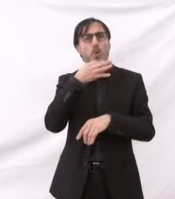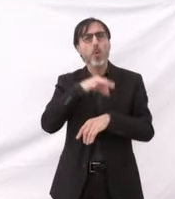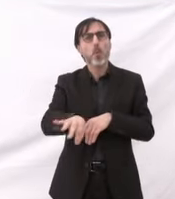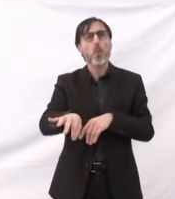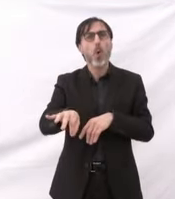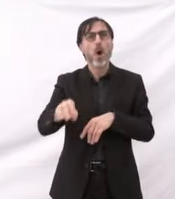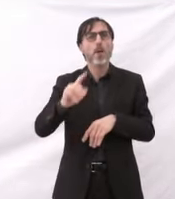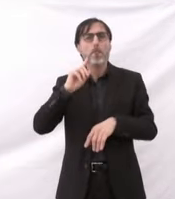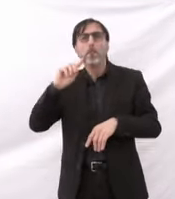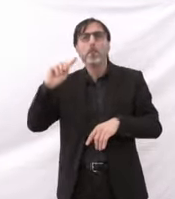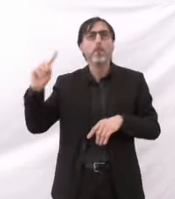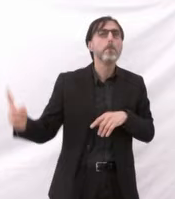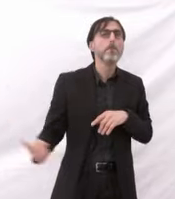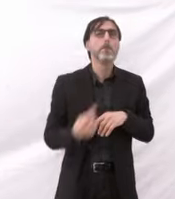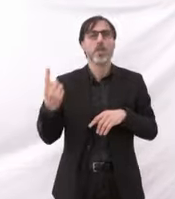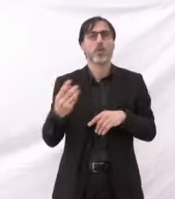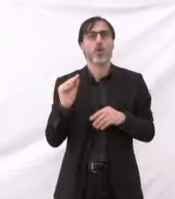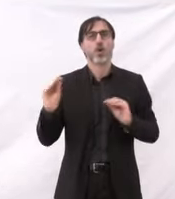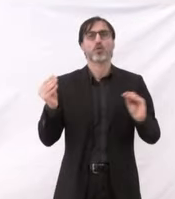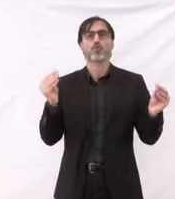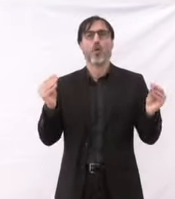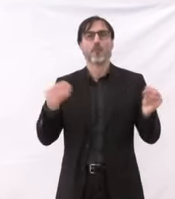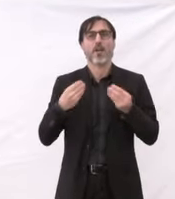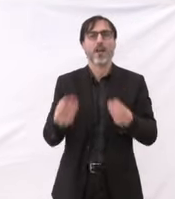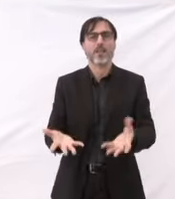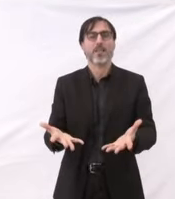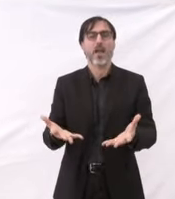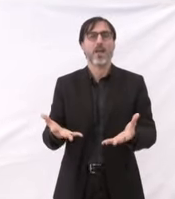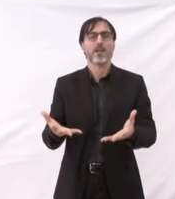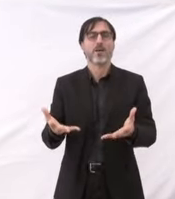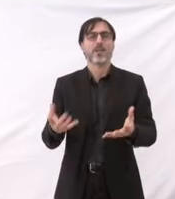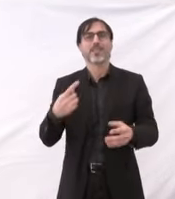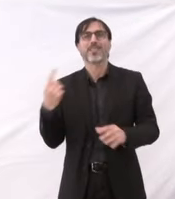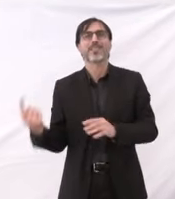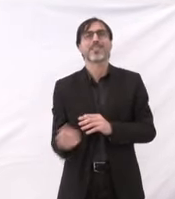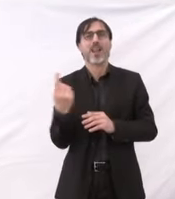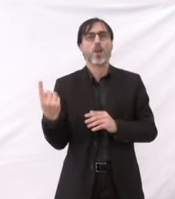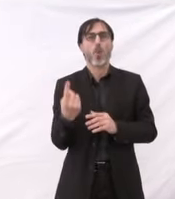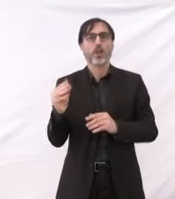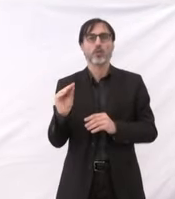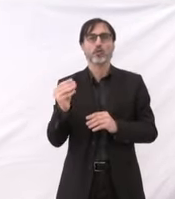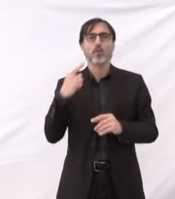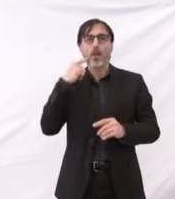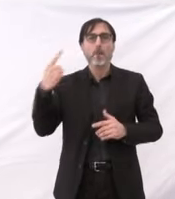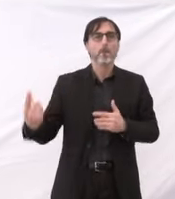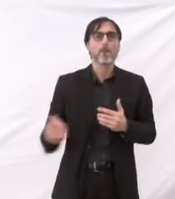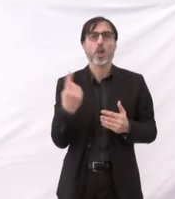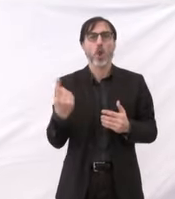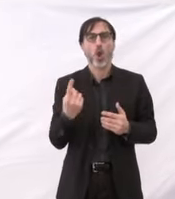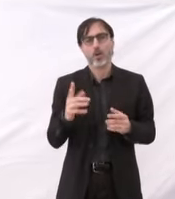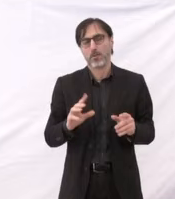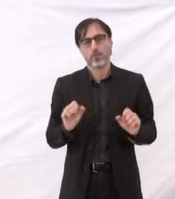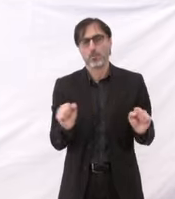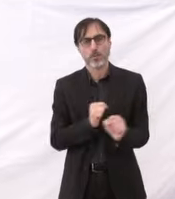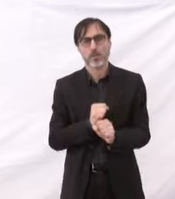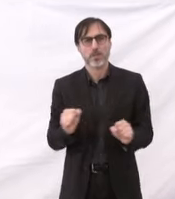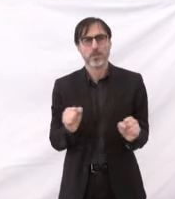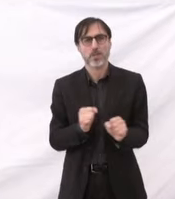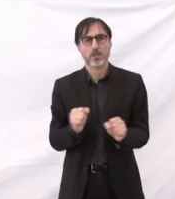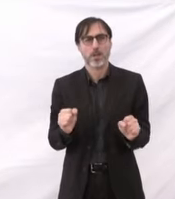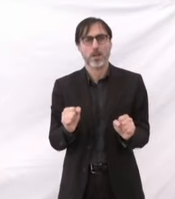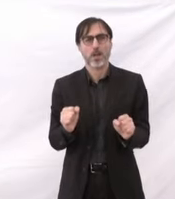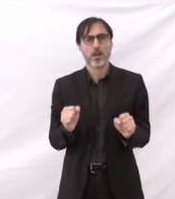poteva rendere migliori i giovani, lui li chiamava delinquenti. E lui parlava